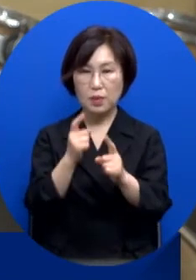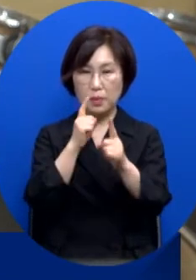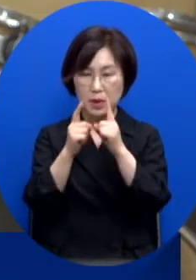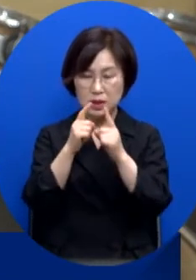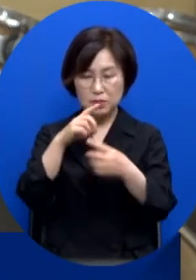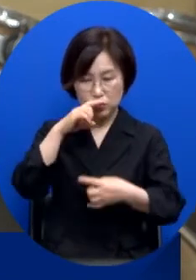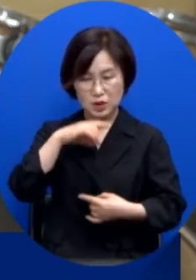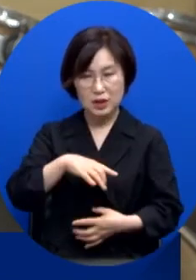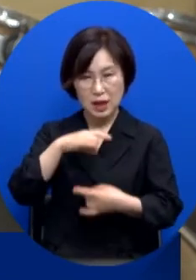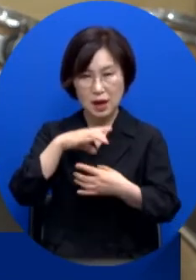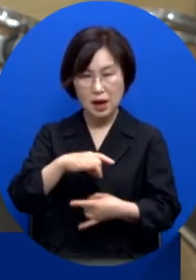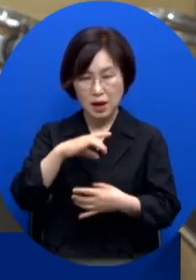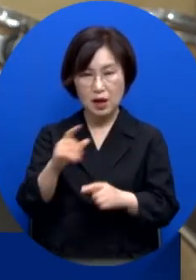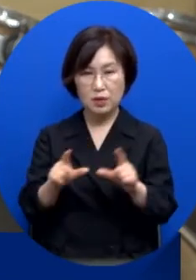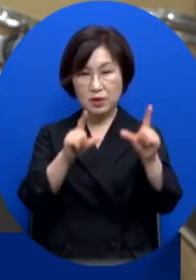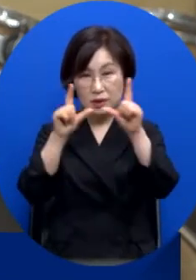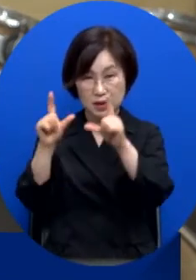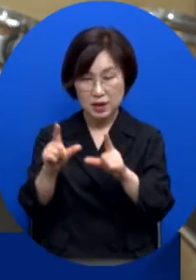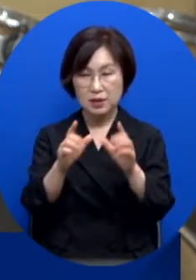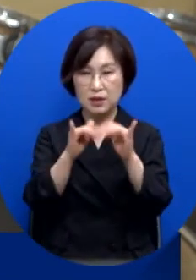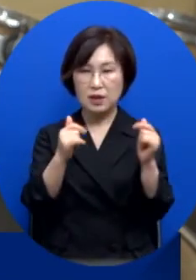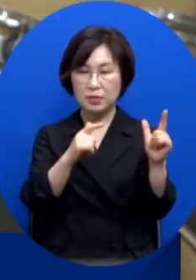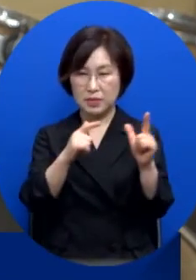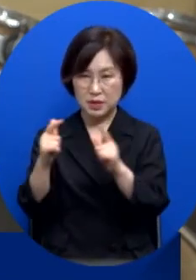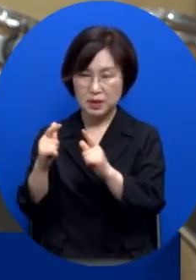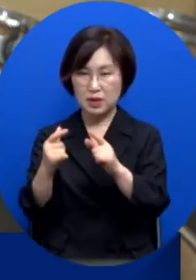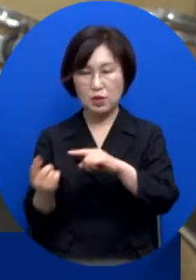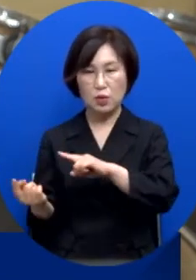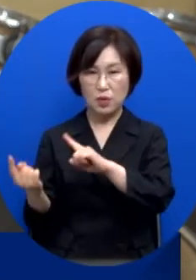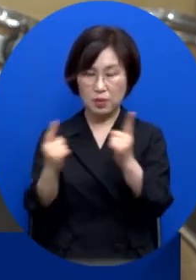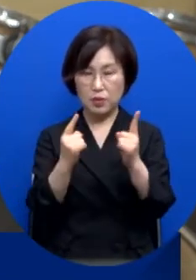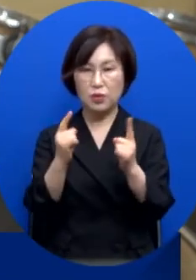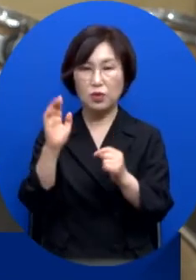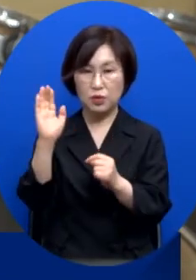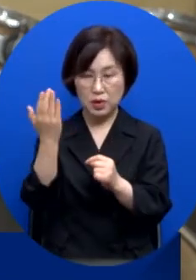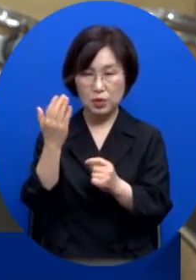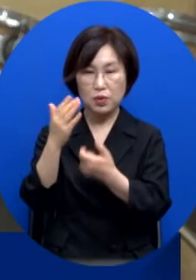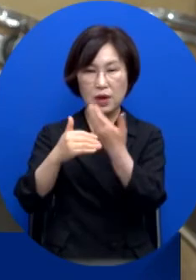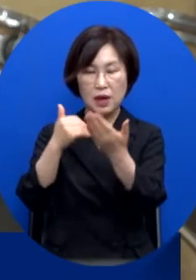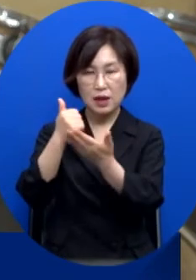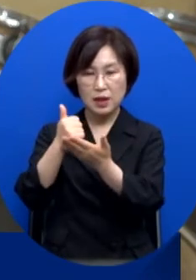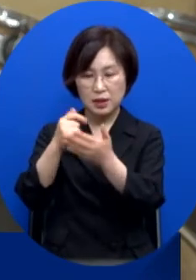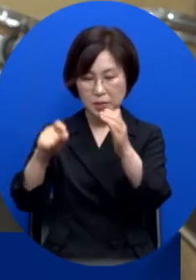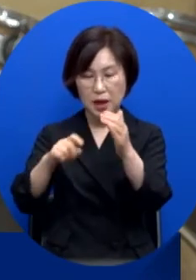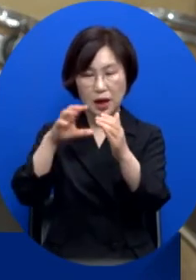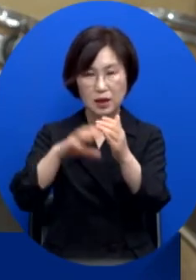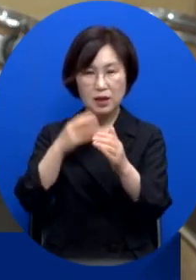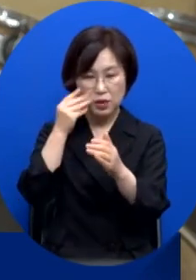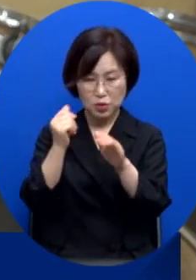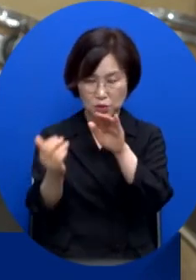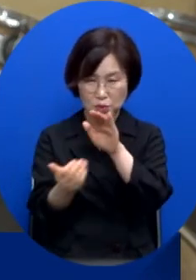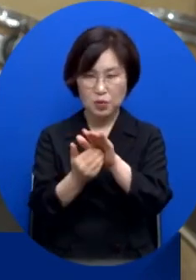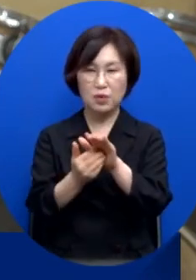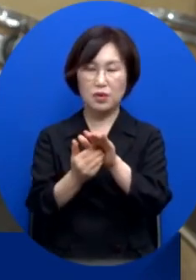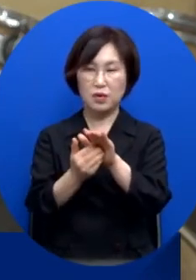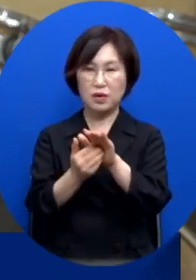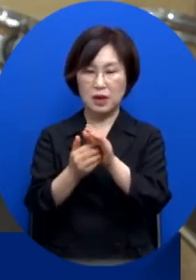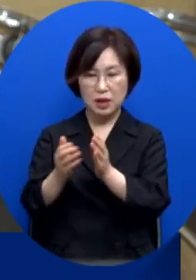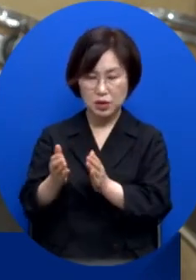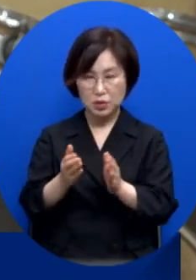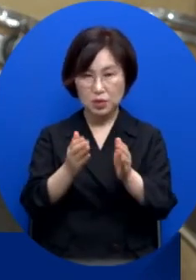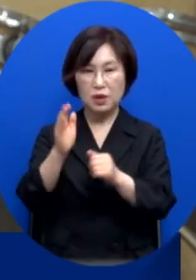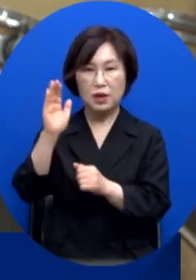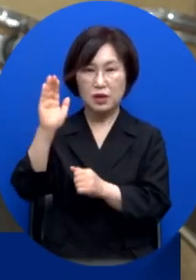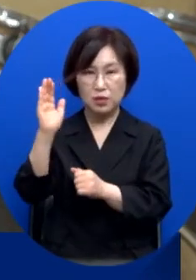살아내는 사람들이 많이 일어 설수 있도록 하나님 안에서 평타 에게 흉터 에게 를 맛볼 수 있는 그런 귀한 통로로 또한